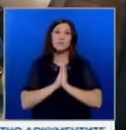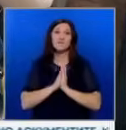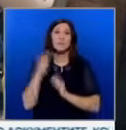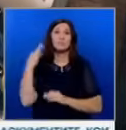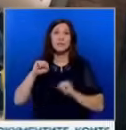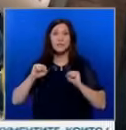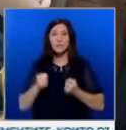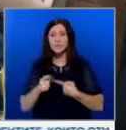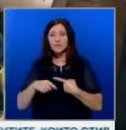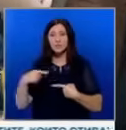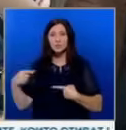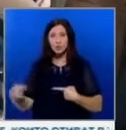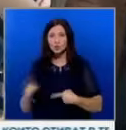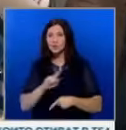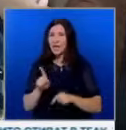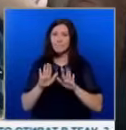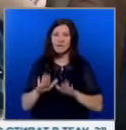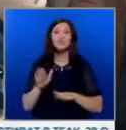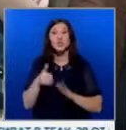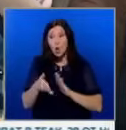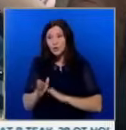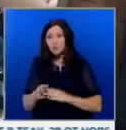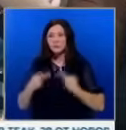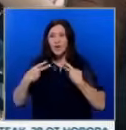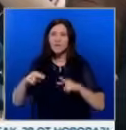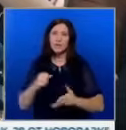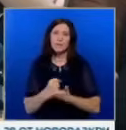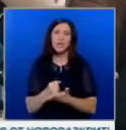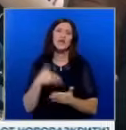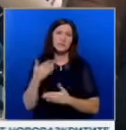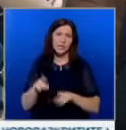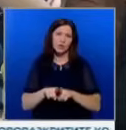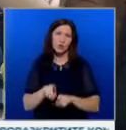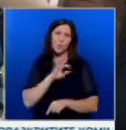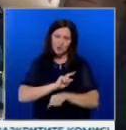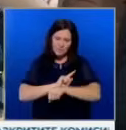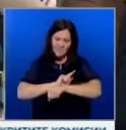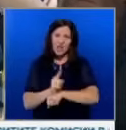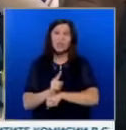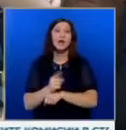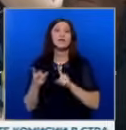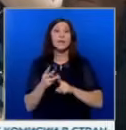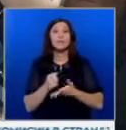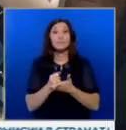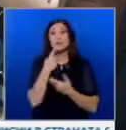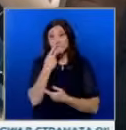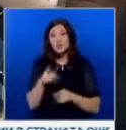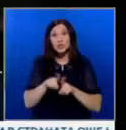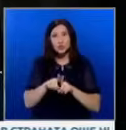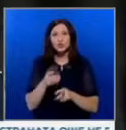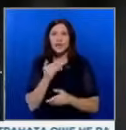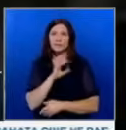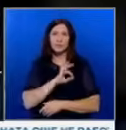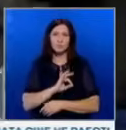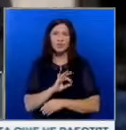процедурата, да не я бави, ще отидеме, ще върнем мандата, след като го получиме веднага. Третия мандат се вижда също, че няма да